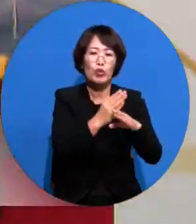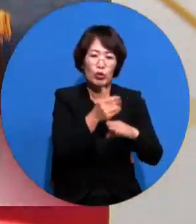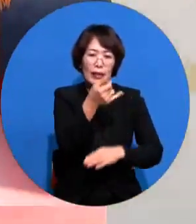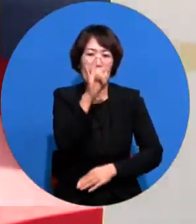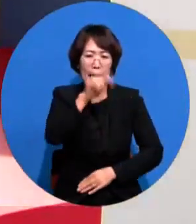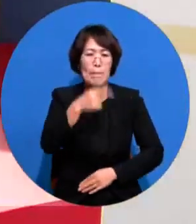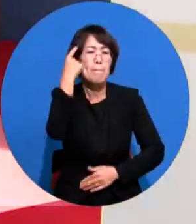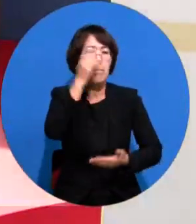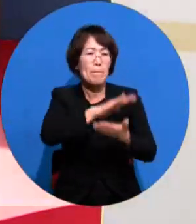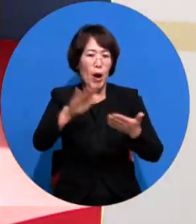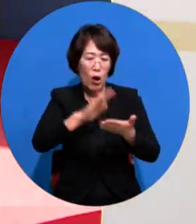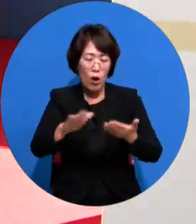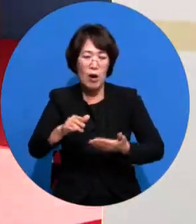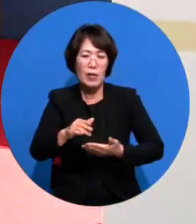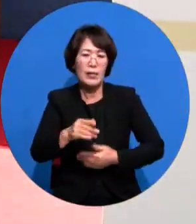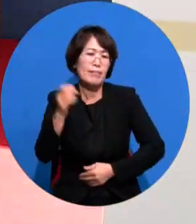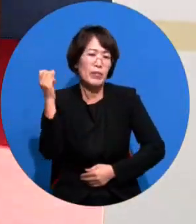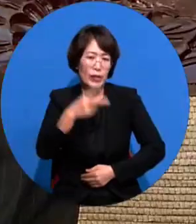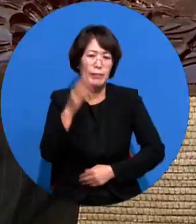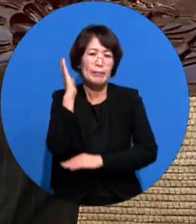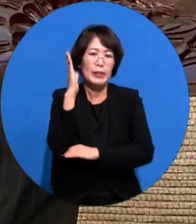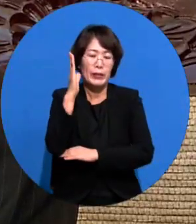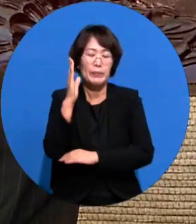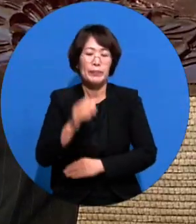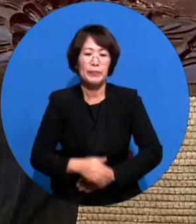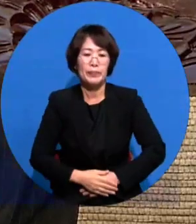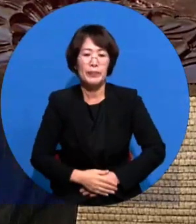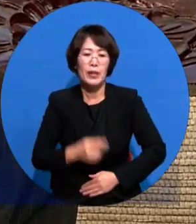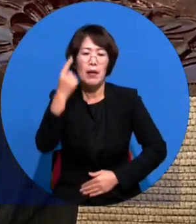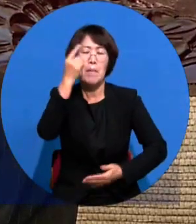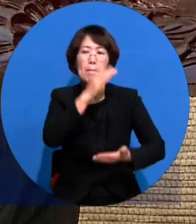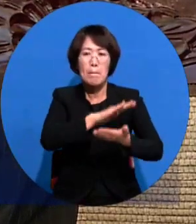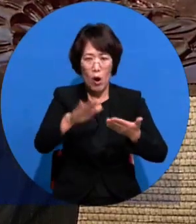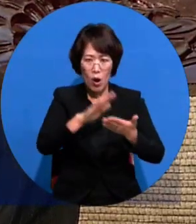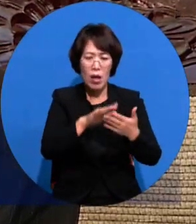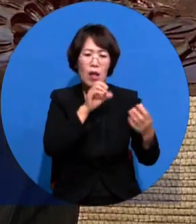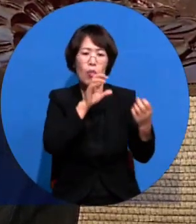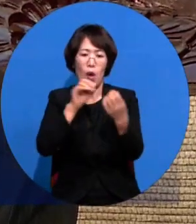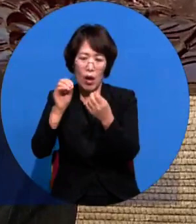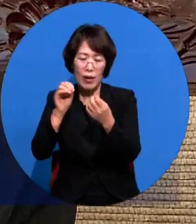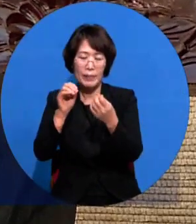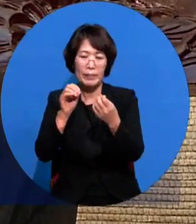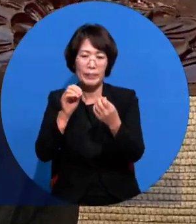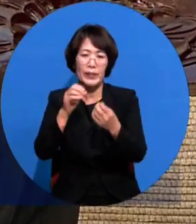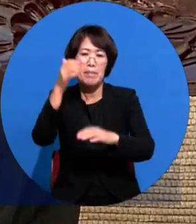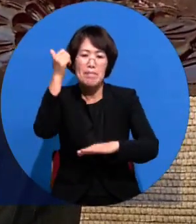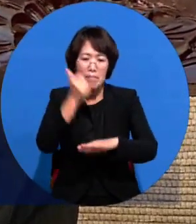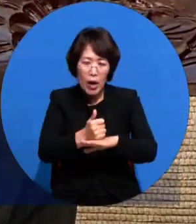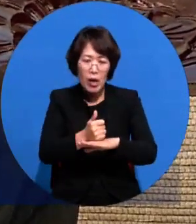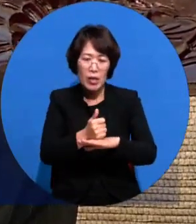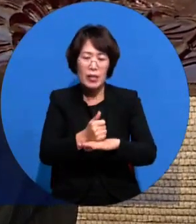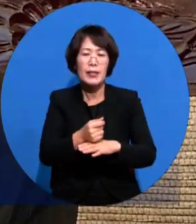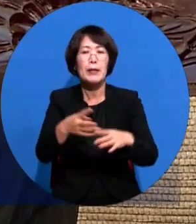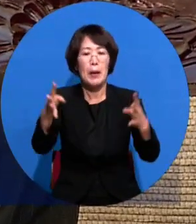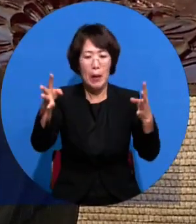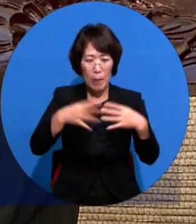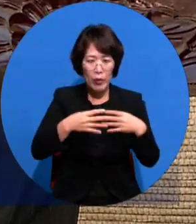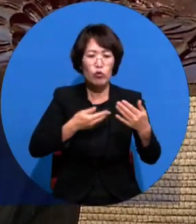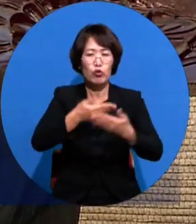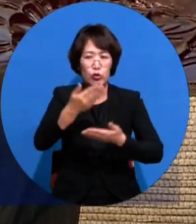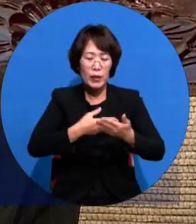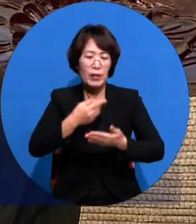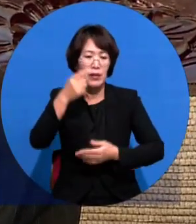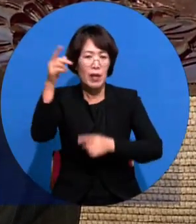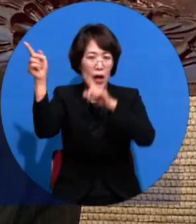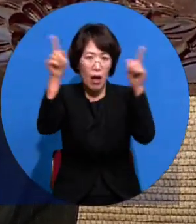해결을 다시 한번 주창합니다. 평화적으로 대화하자. 대화해가지고 주고받는 긴장을 해서